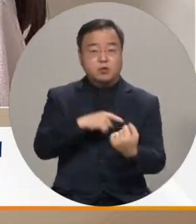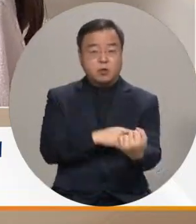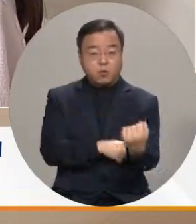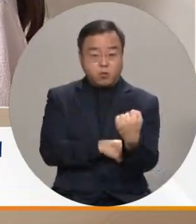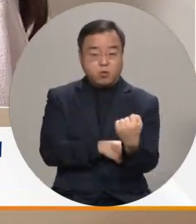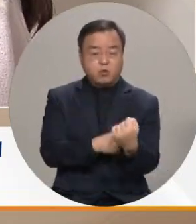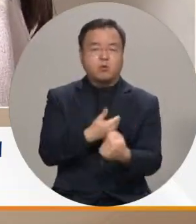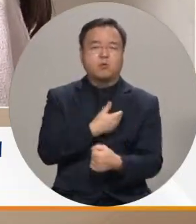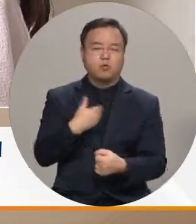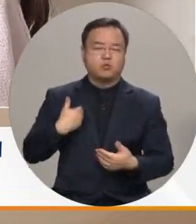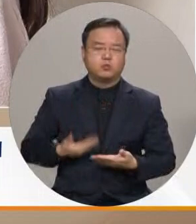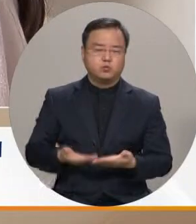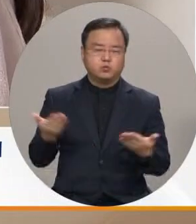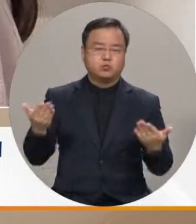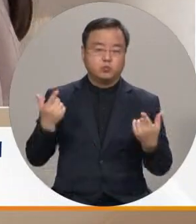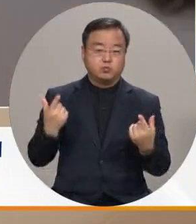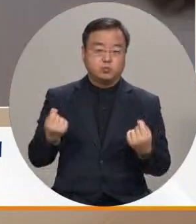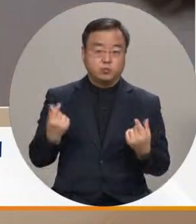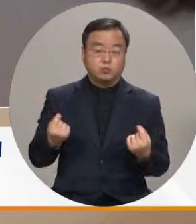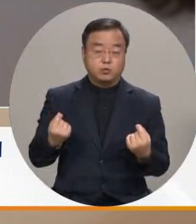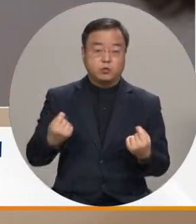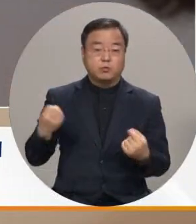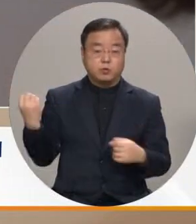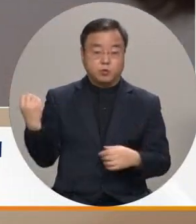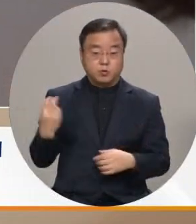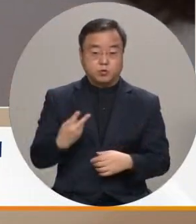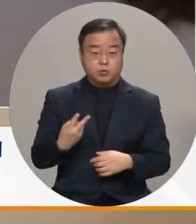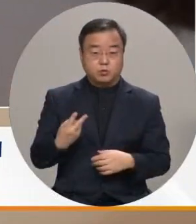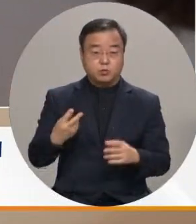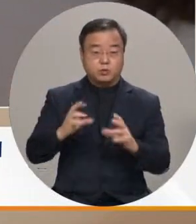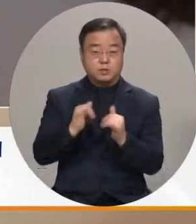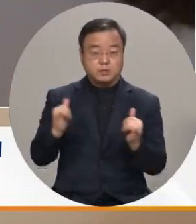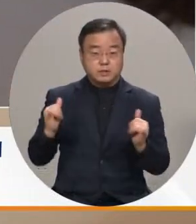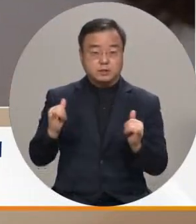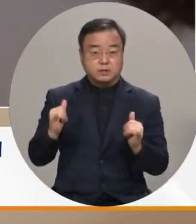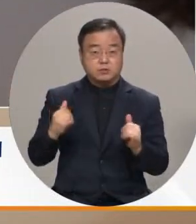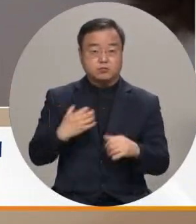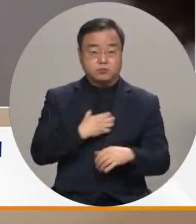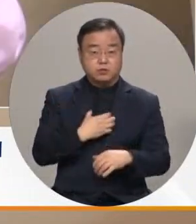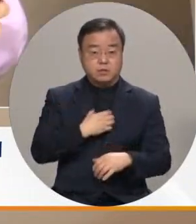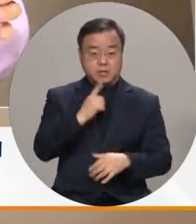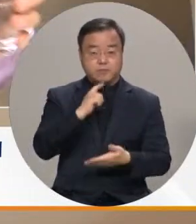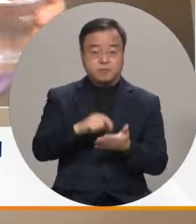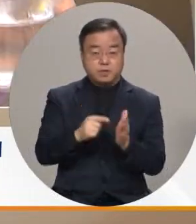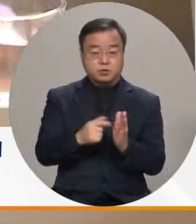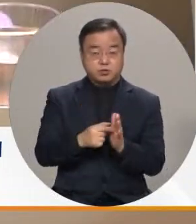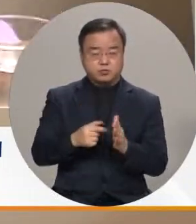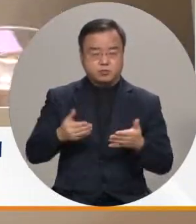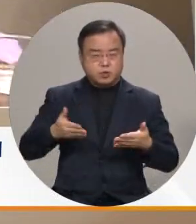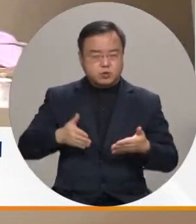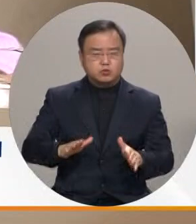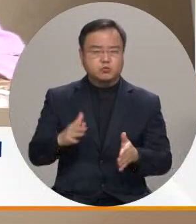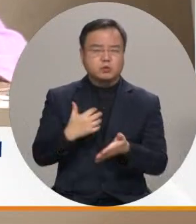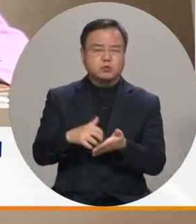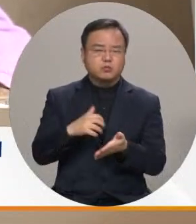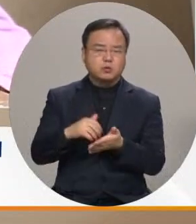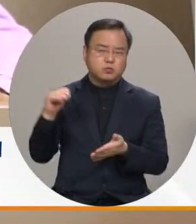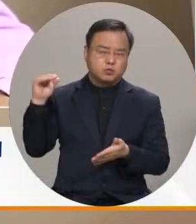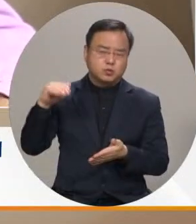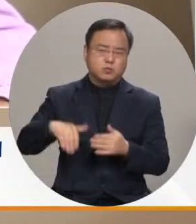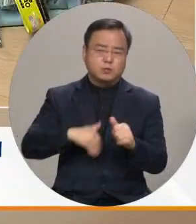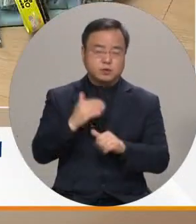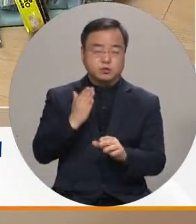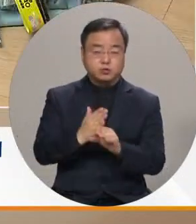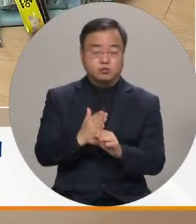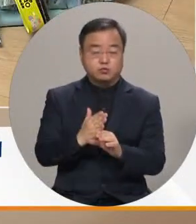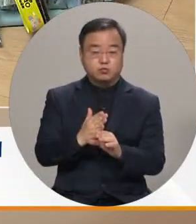같습니다 그리고 무엇보다도 인기 인구 위기라고 할만큼 저출생이 심각해지고 있는데 여기에 큰 역할을